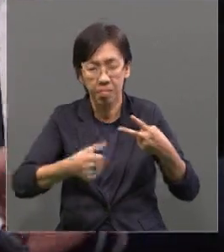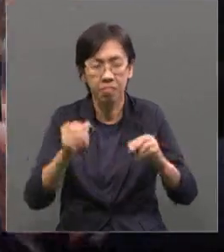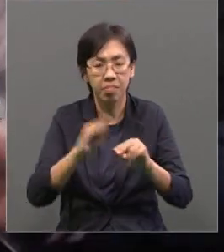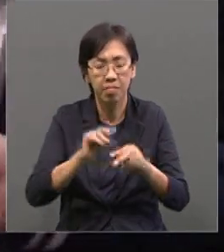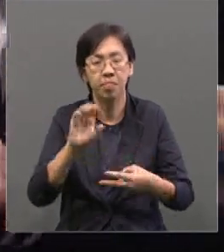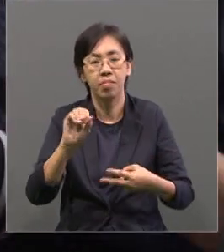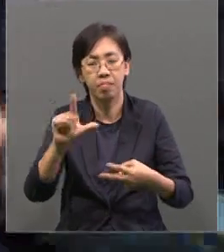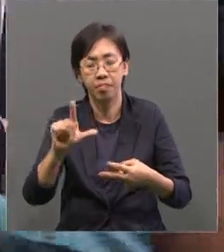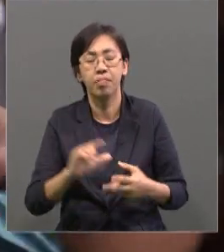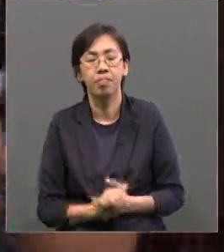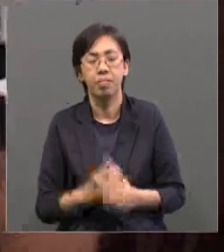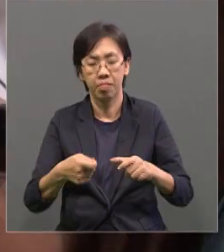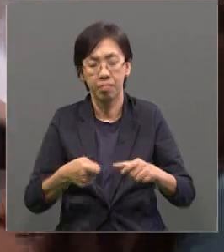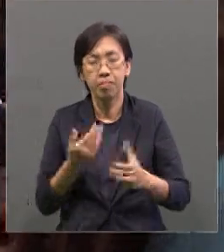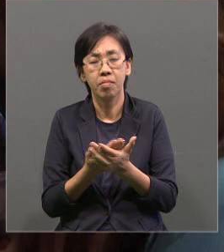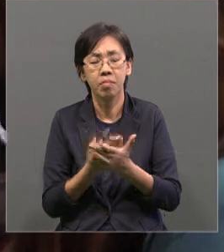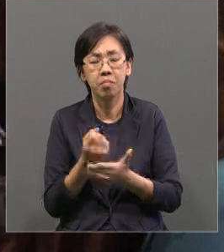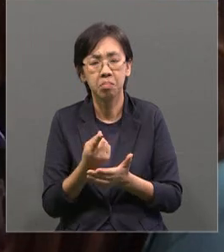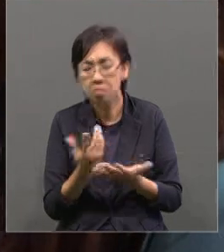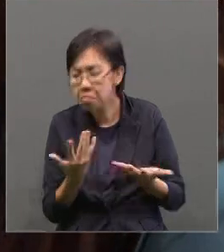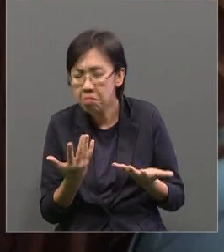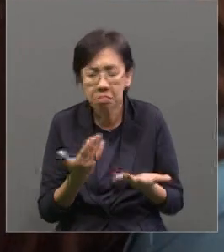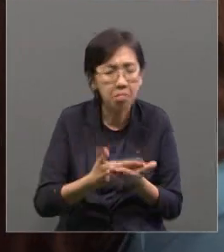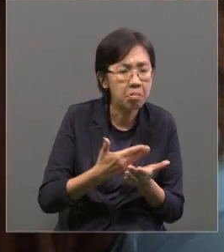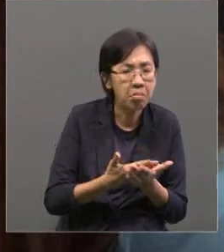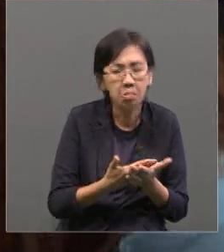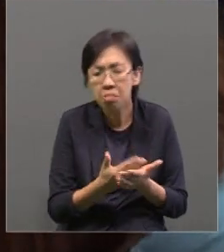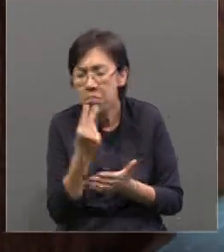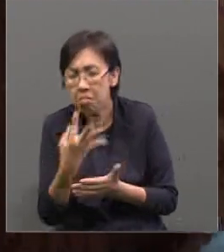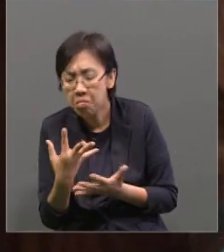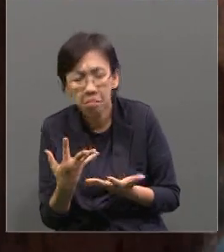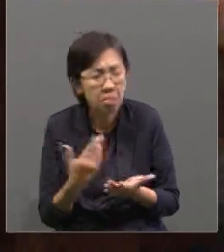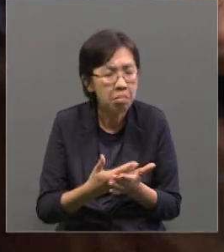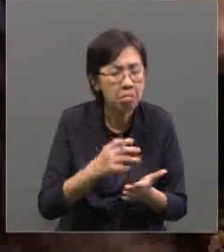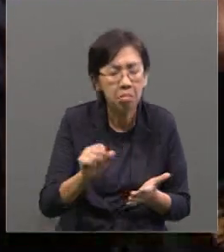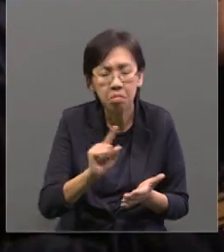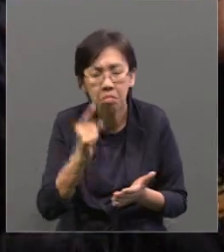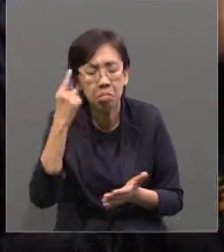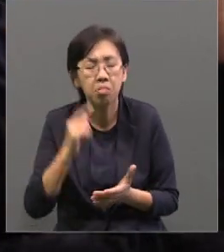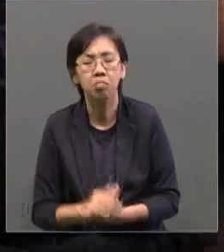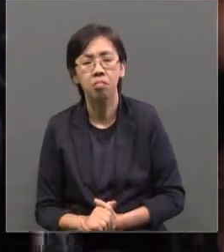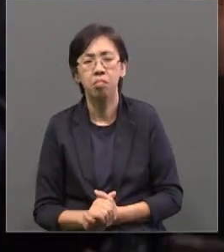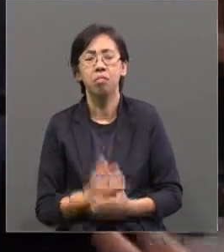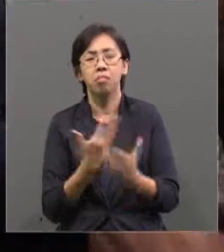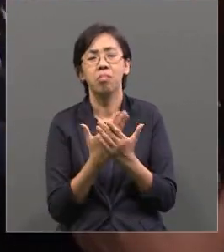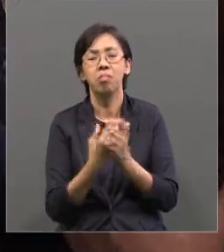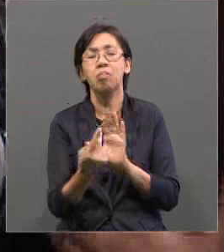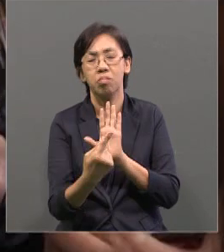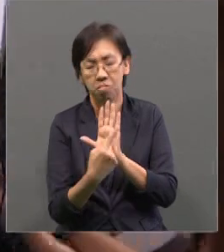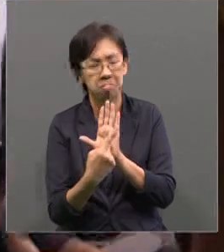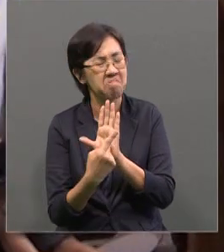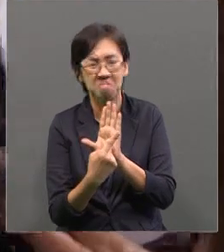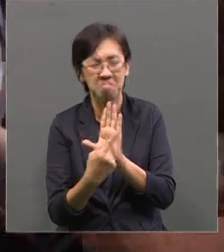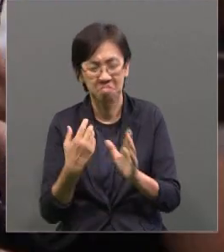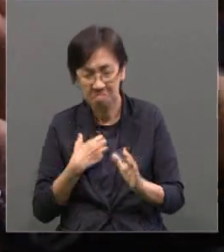ซึ่งเมื่อจากเป็นแคชเชียร์เช็คก็ทำให้ไม่เห็นเส้นทางการเงินหรือที่มาของเงินแล้วย้ำนะครับว่าเป็นการให้กู้เงินอย่างเดียว